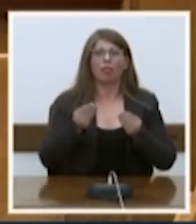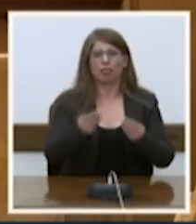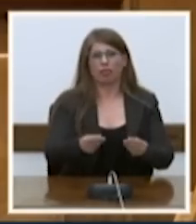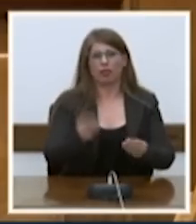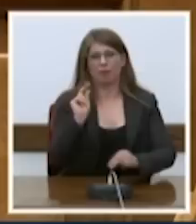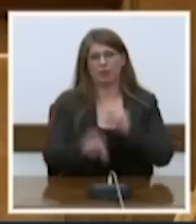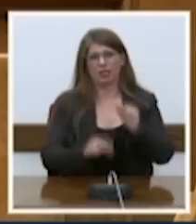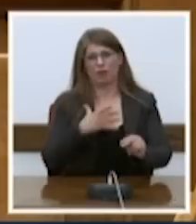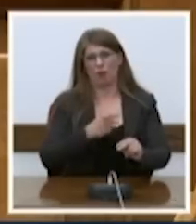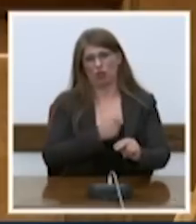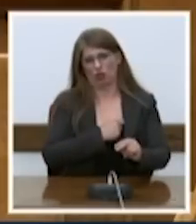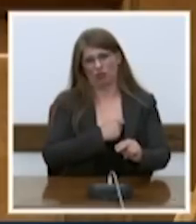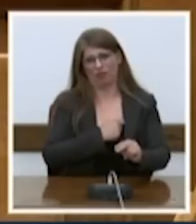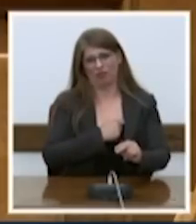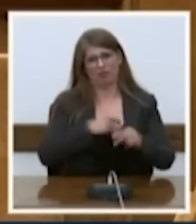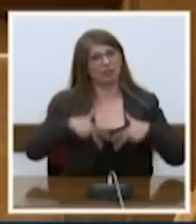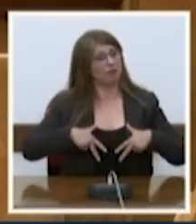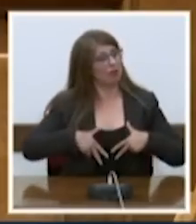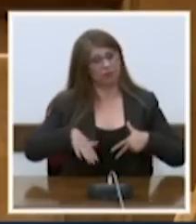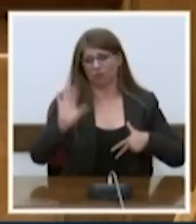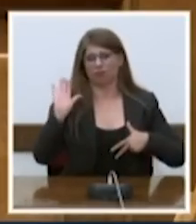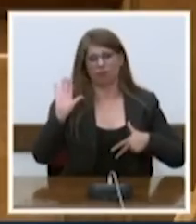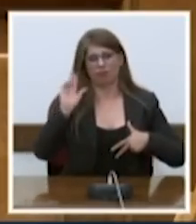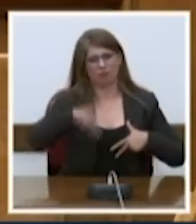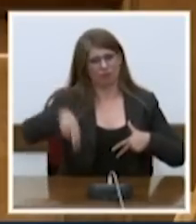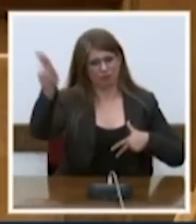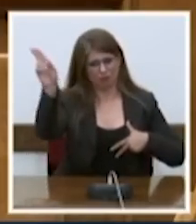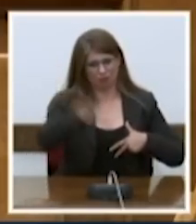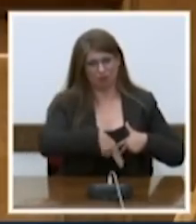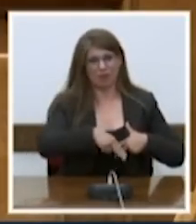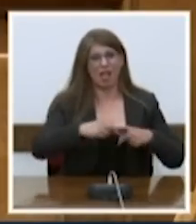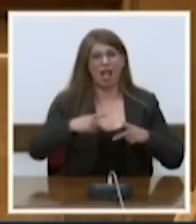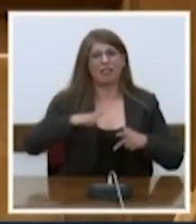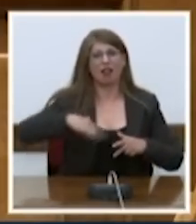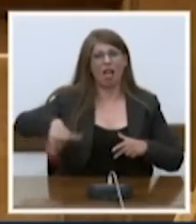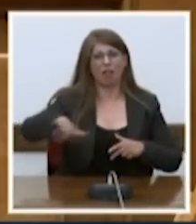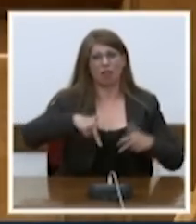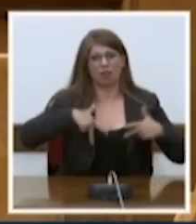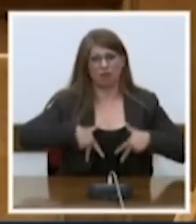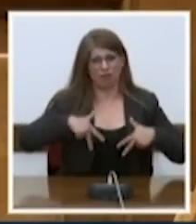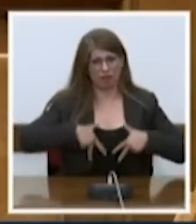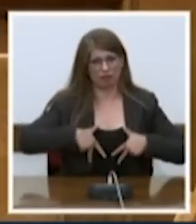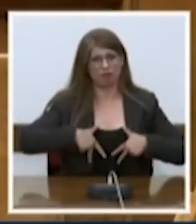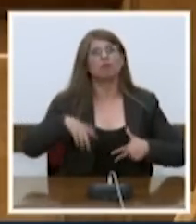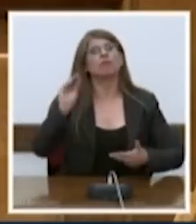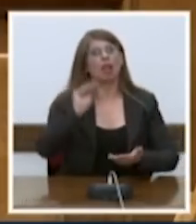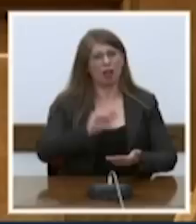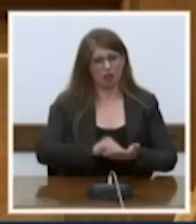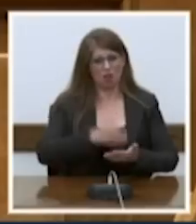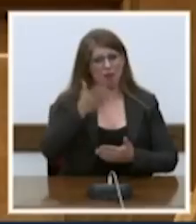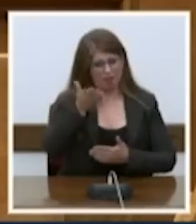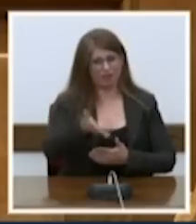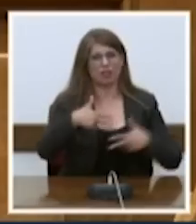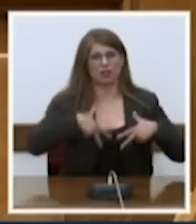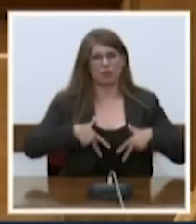εμπιστοσύνη στην κυβέρνηση. Καταψηφίζουμε μια ακόμα αντιλαϊκή κυβέρνηση, μια ακόμα από αυτές που